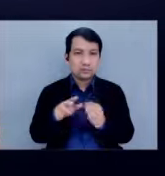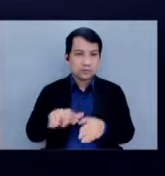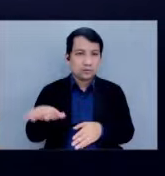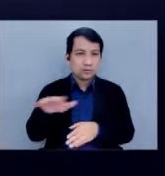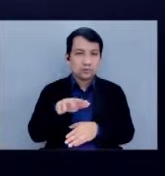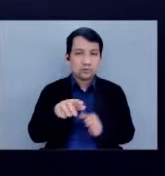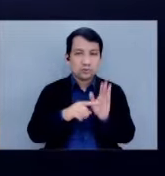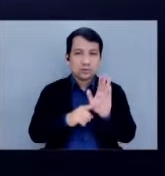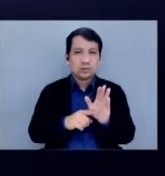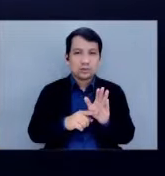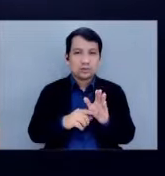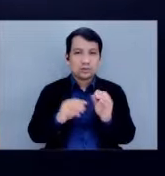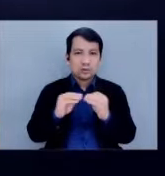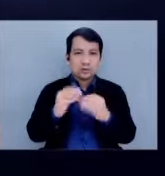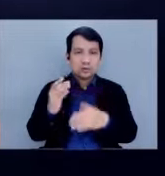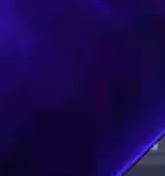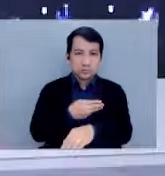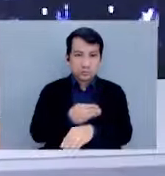More Chance The Musical.